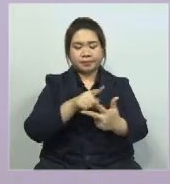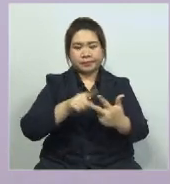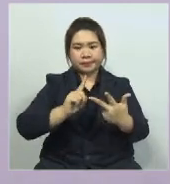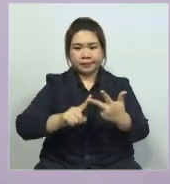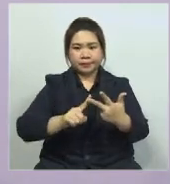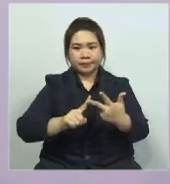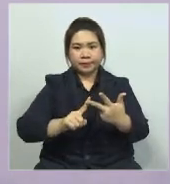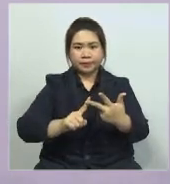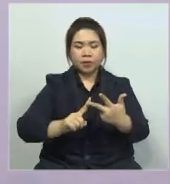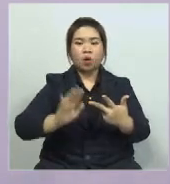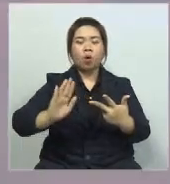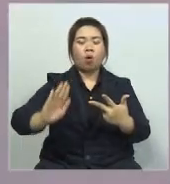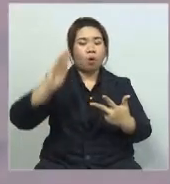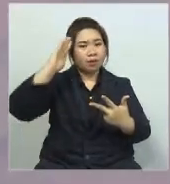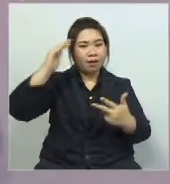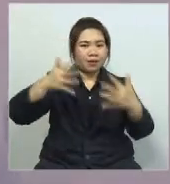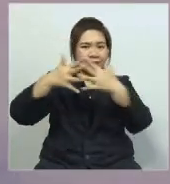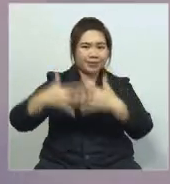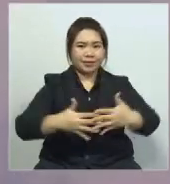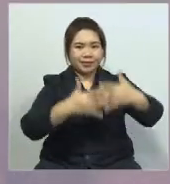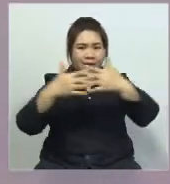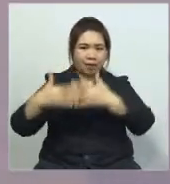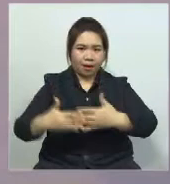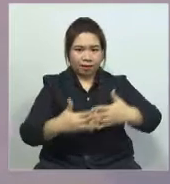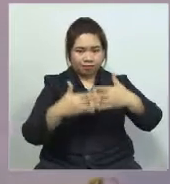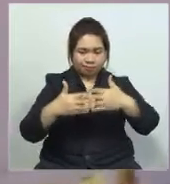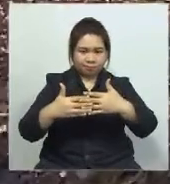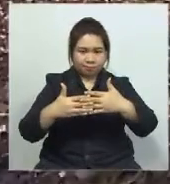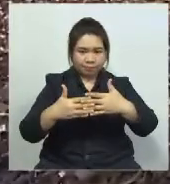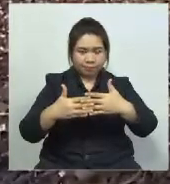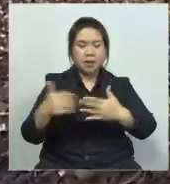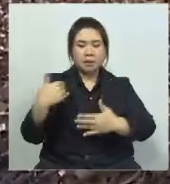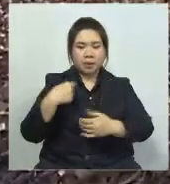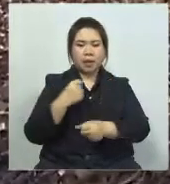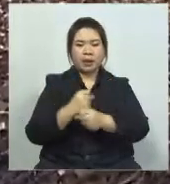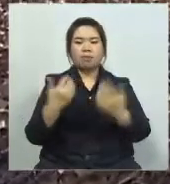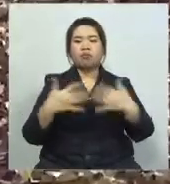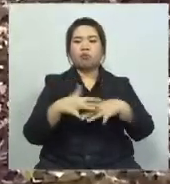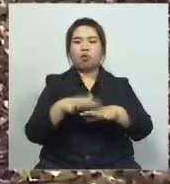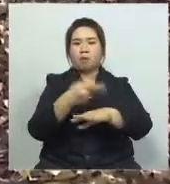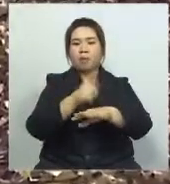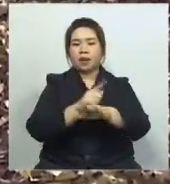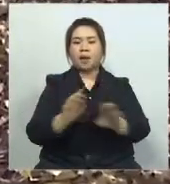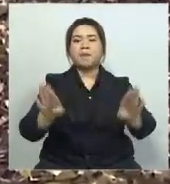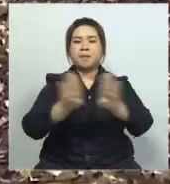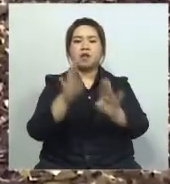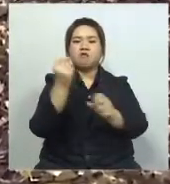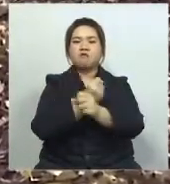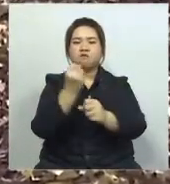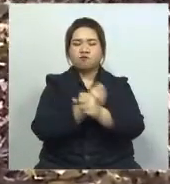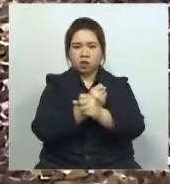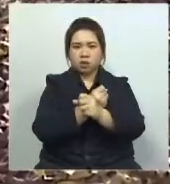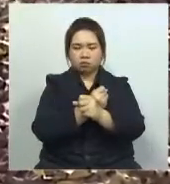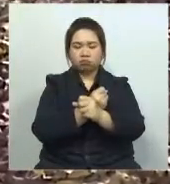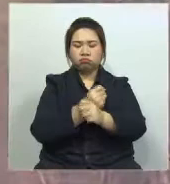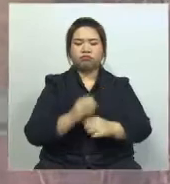เดวิสันผู้บัญชาการกองกำลังสหรัฐอเมริกาภาคพื้นอินโดแปซิฟิกเป็นประธานร่วมในพิธีปิดการฝึกคอบ้าโก